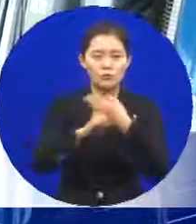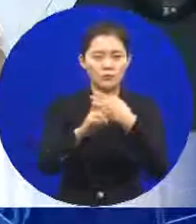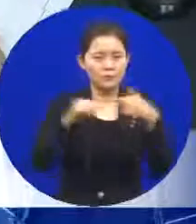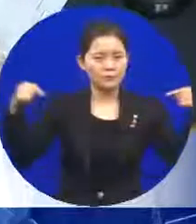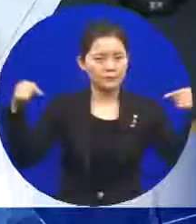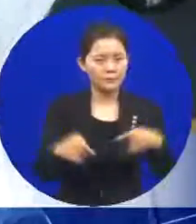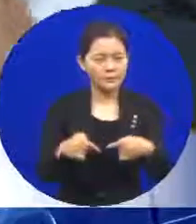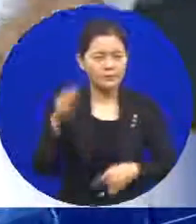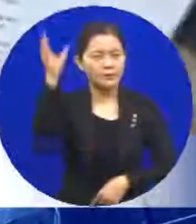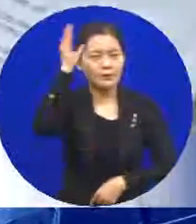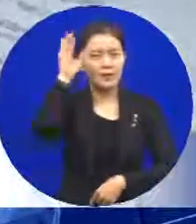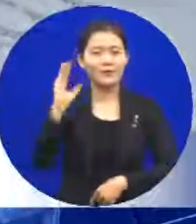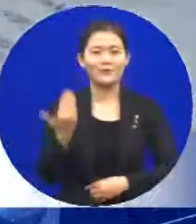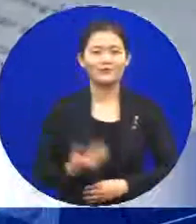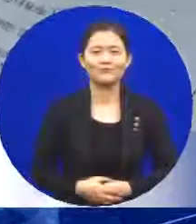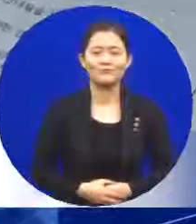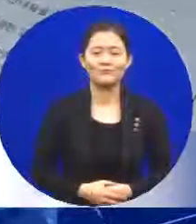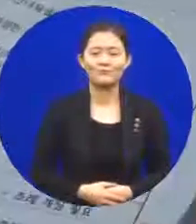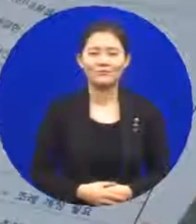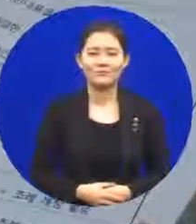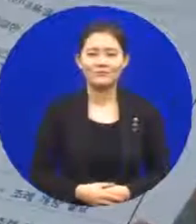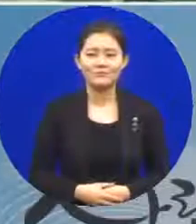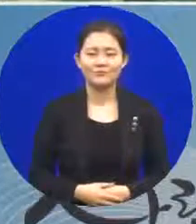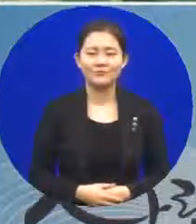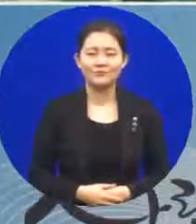건축물이 크게 줄어들 것으로 기대하고 있습니다.